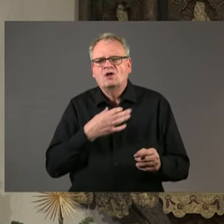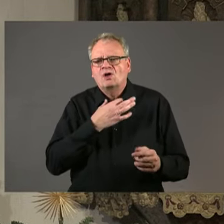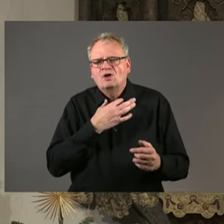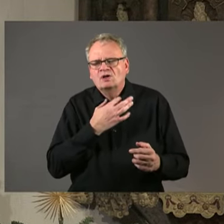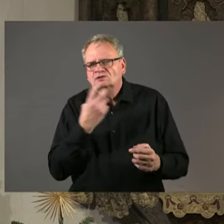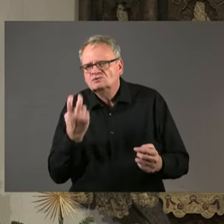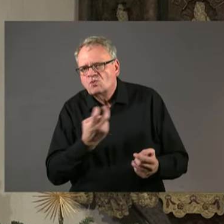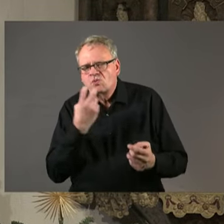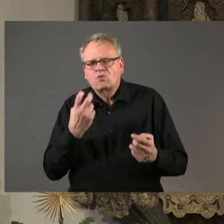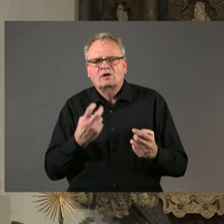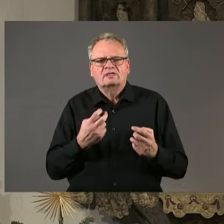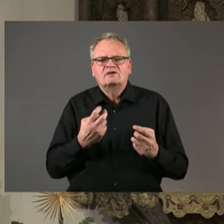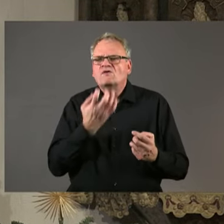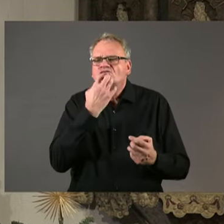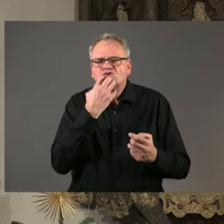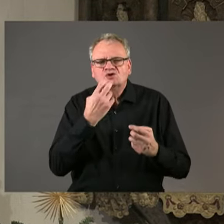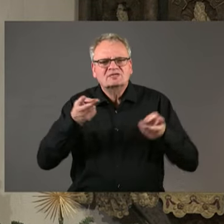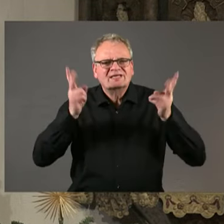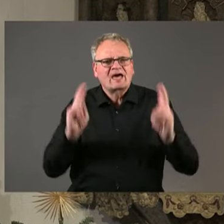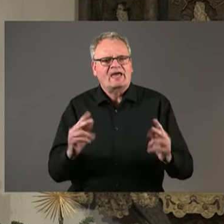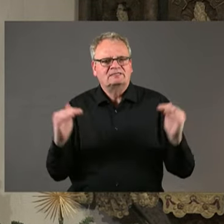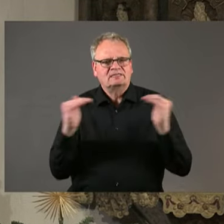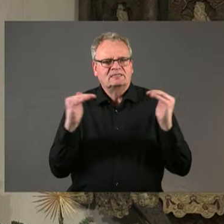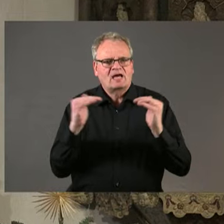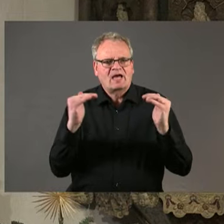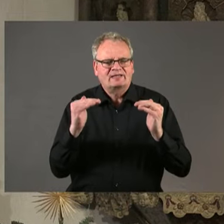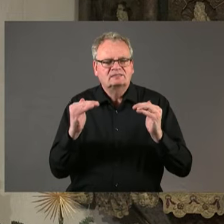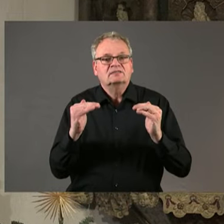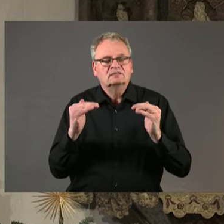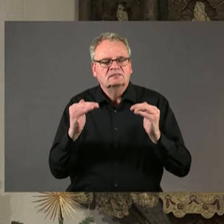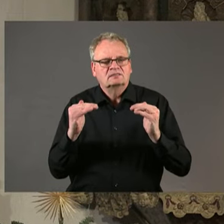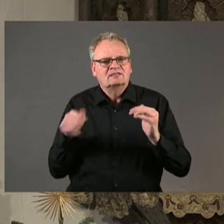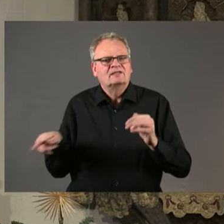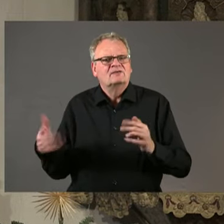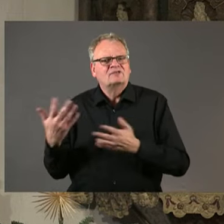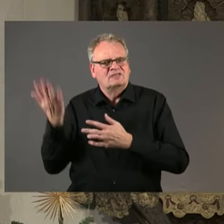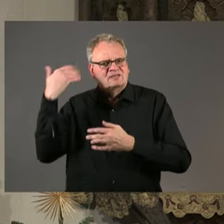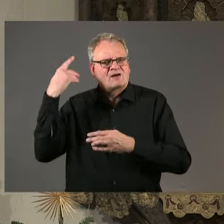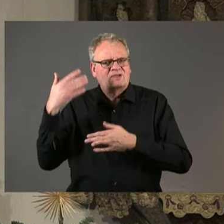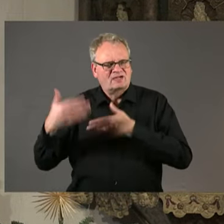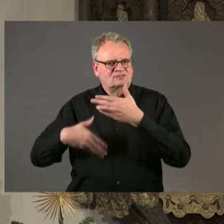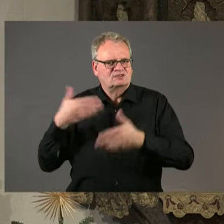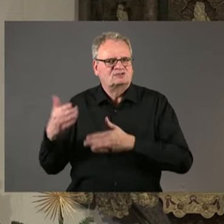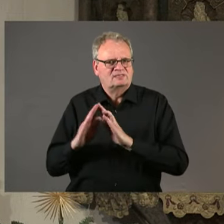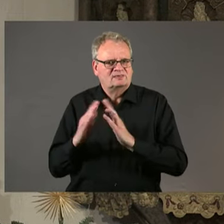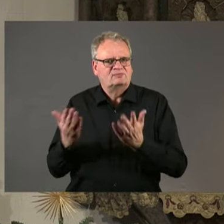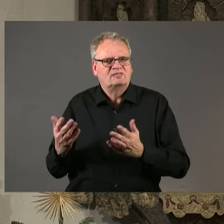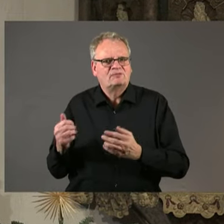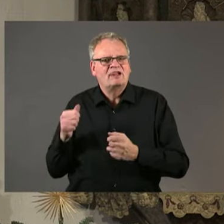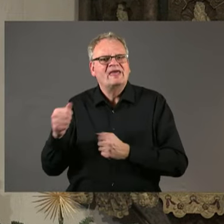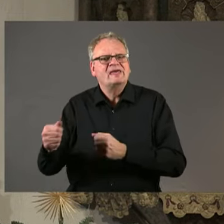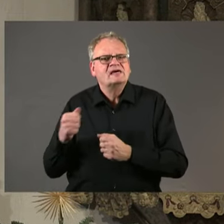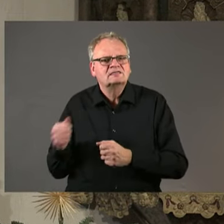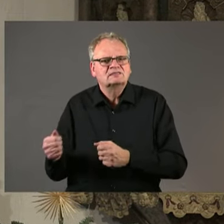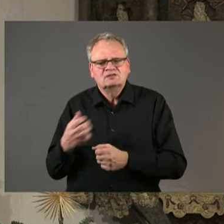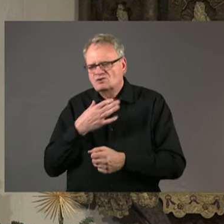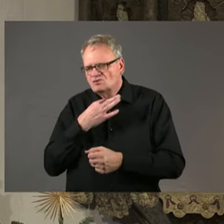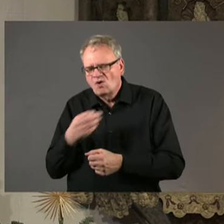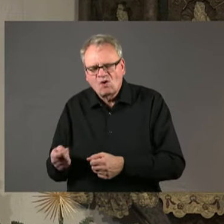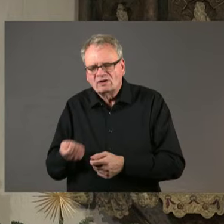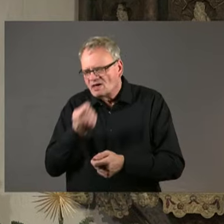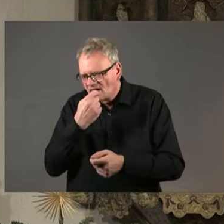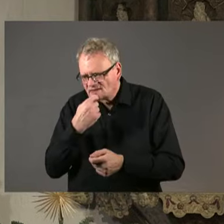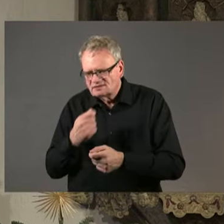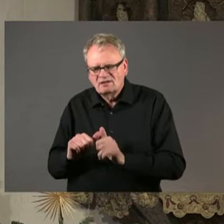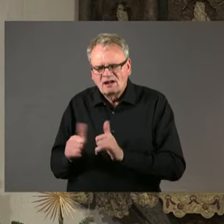und dürstet nach Gerechtigkeit. Die Hirten auf dem Feld, die täglich von der Hand in den Mund leben müssen, sehen die